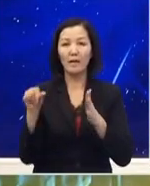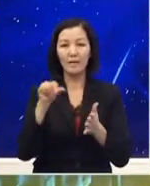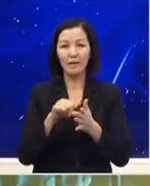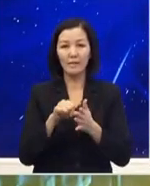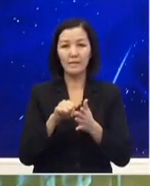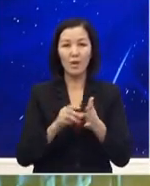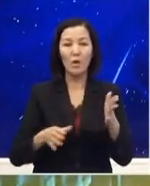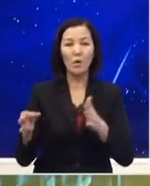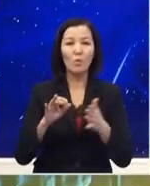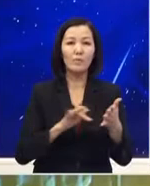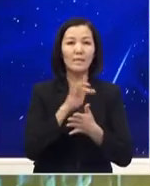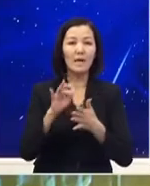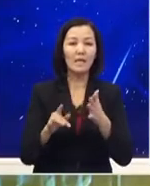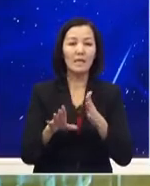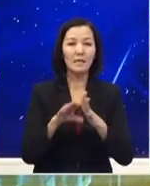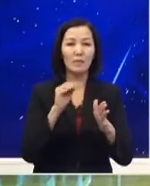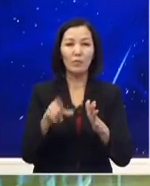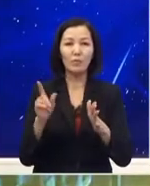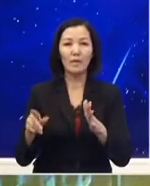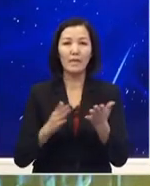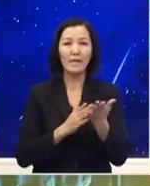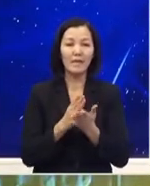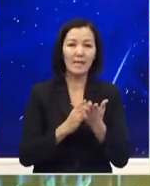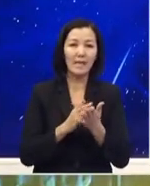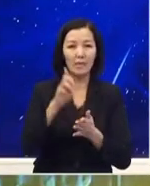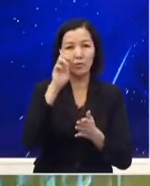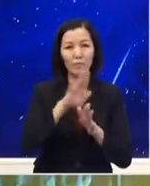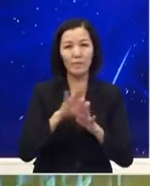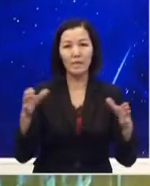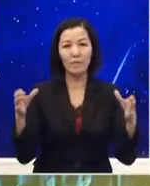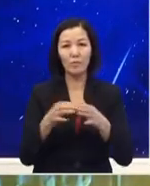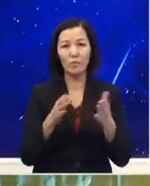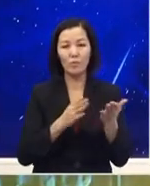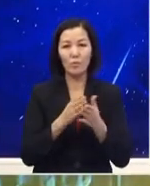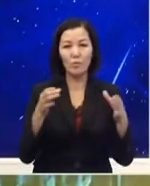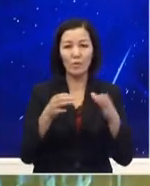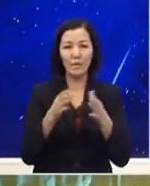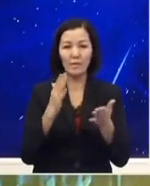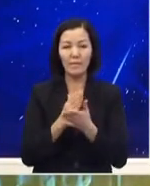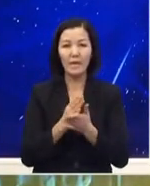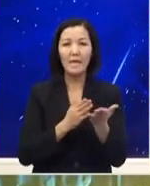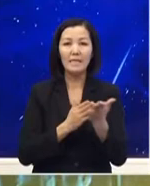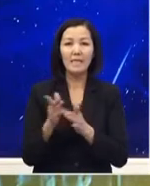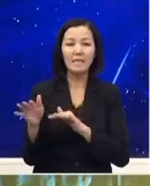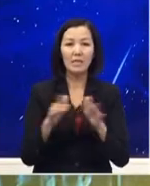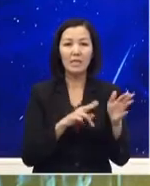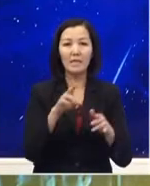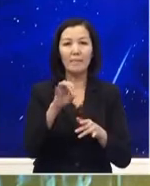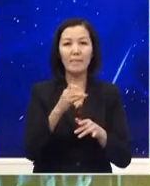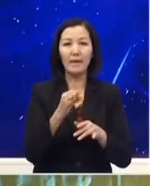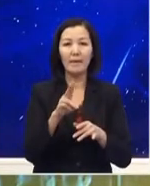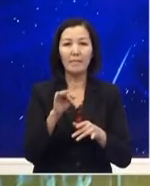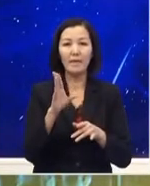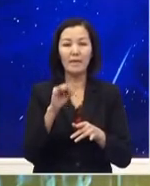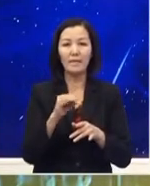қатысты. Қатарында облысты қалалық мәслихаттардың депутаттары, ардагерлер, үкіметтік емес ұйымдар өкілдері бар. Саяси шарада